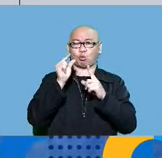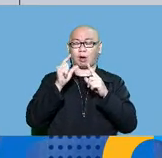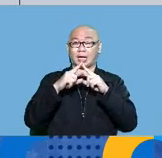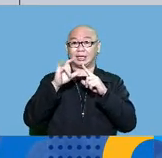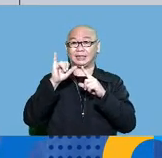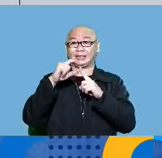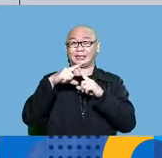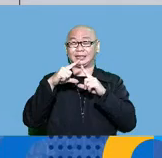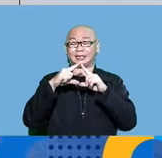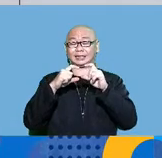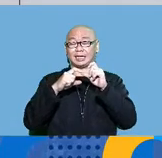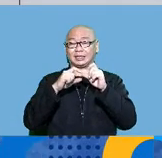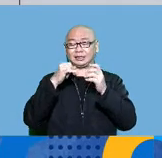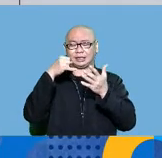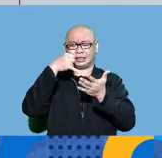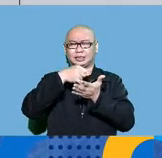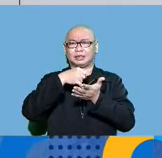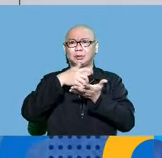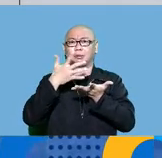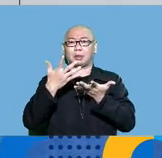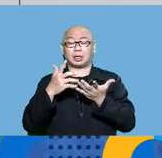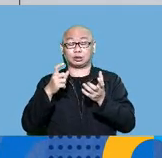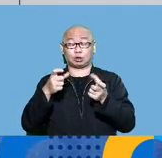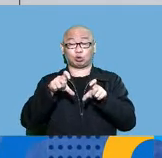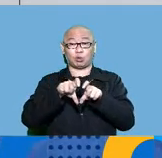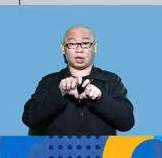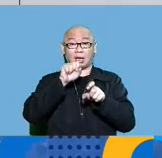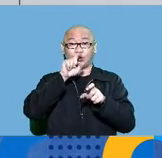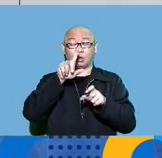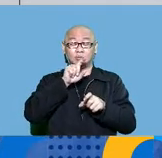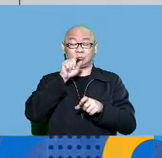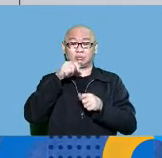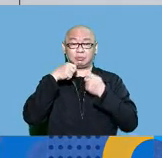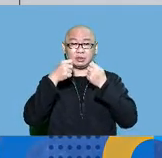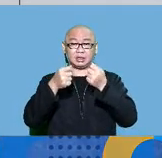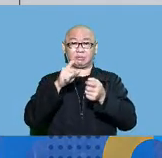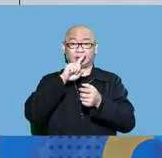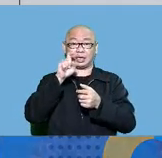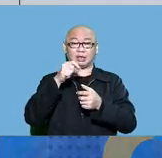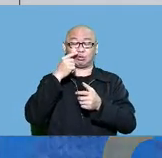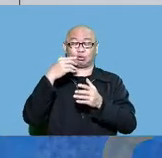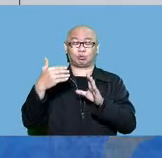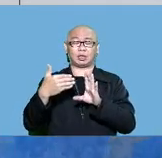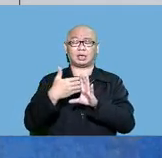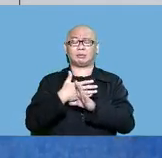lalu berdasarkan isi laporan itu kami memberikan pertanyaan untuk pendalaman.